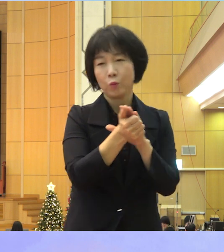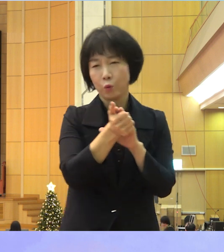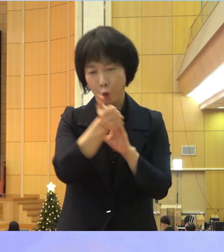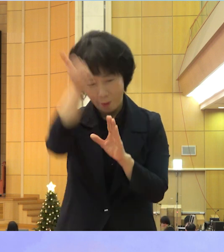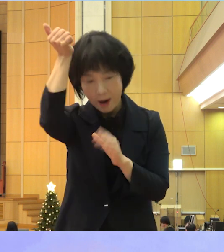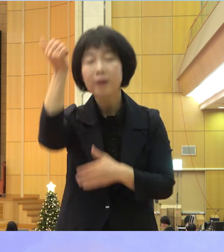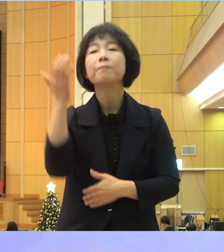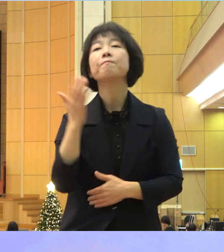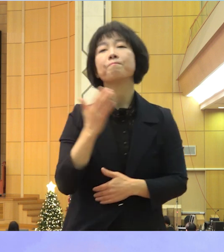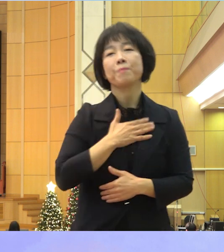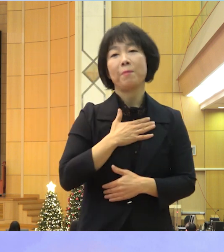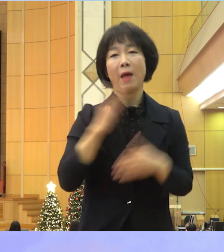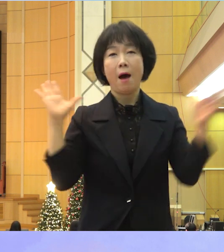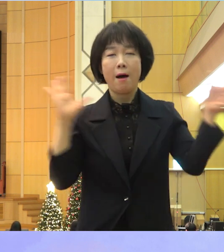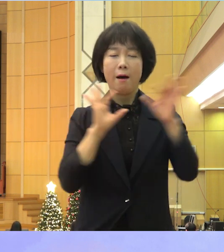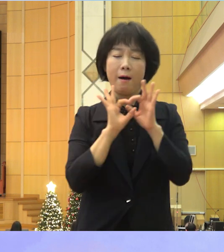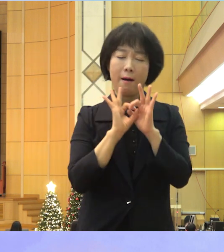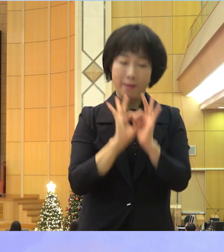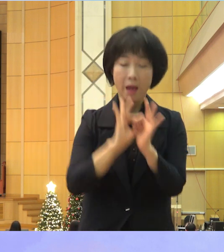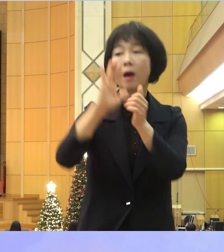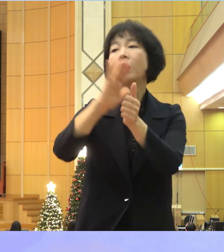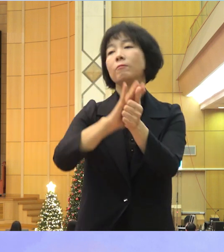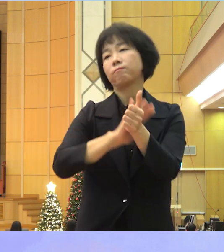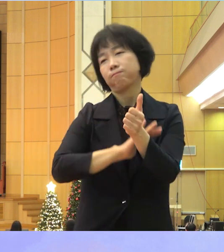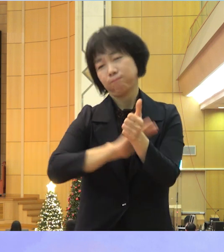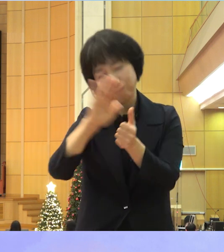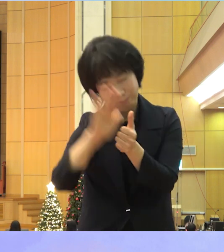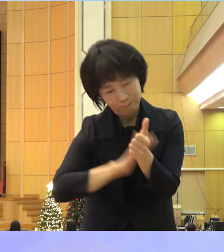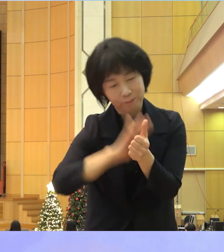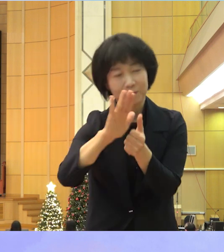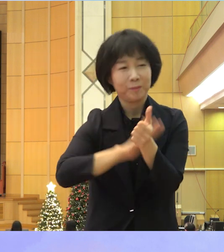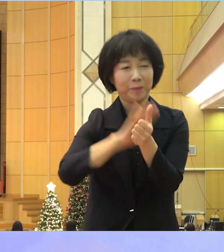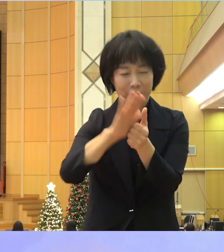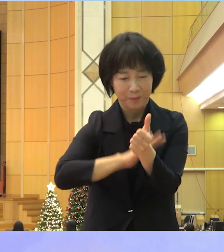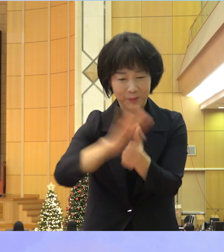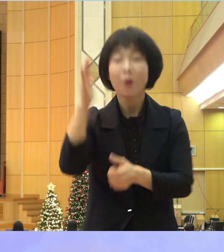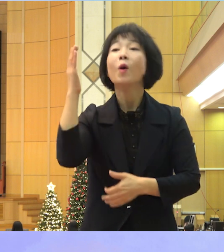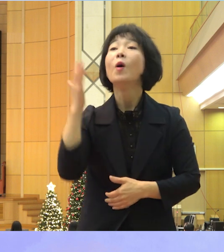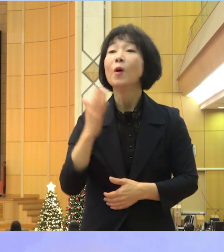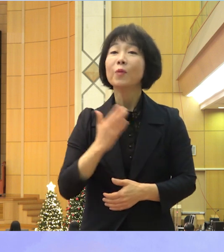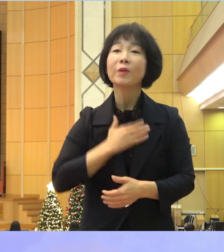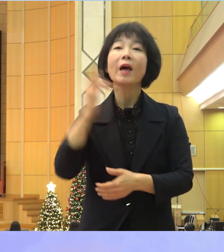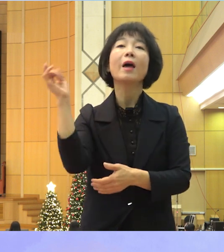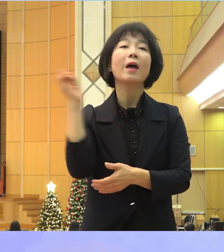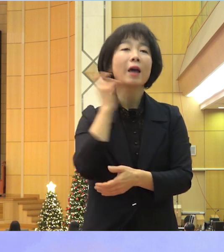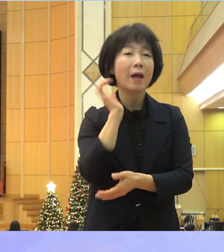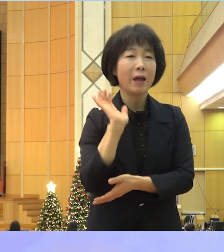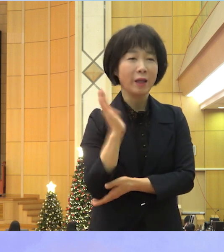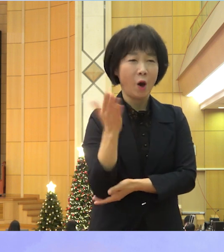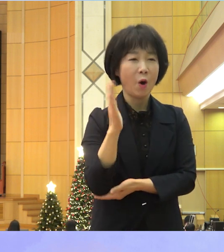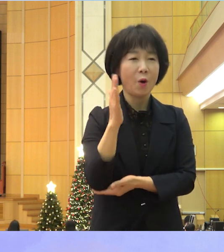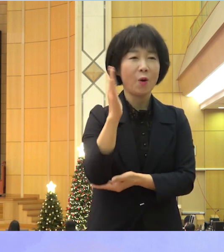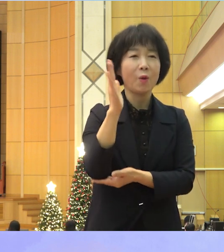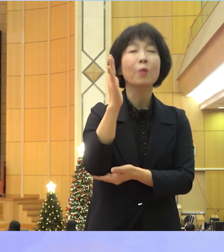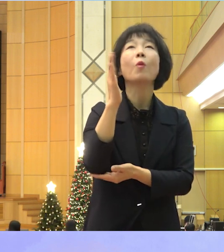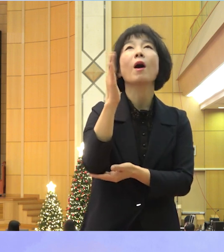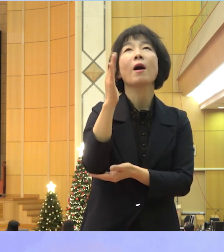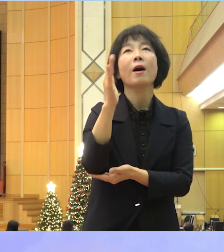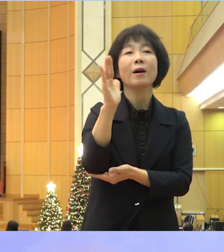내 소망 나의 위로